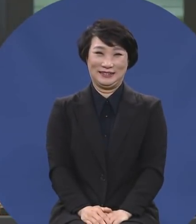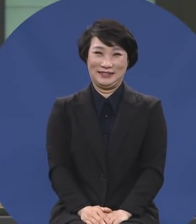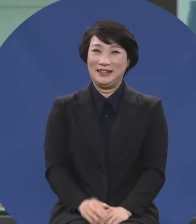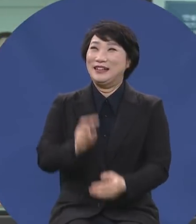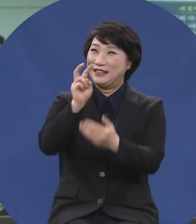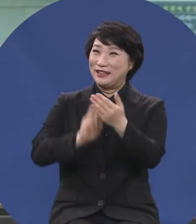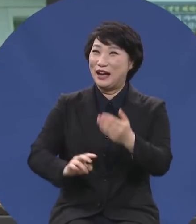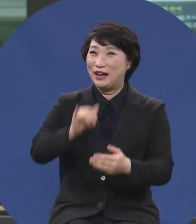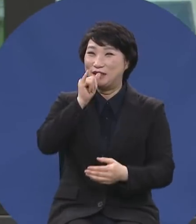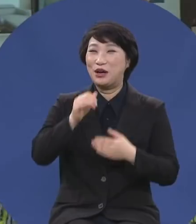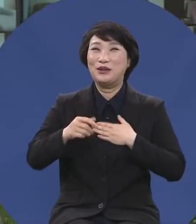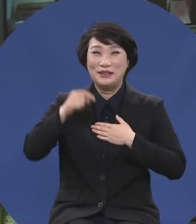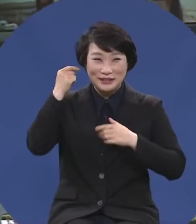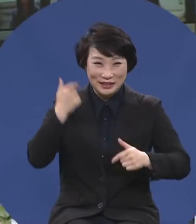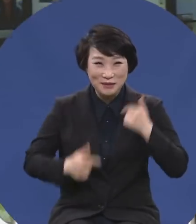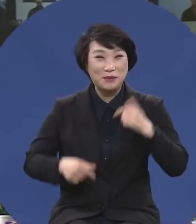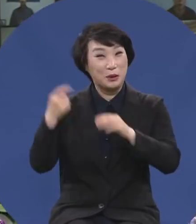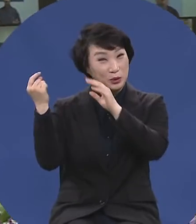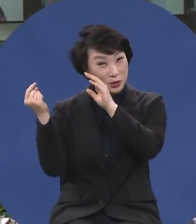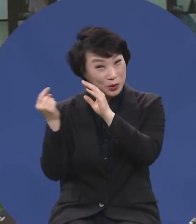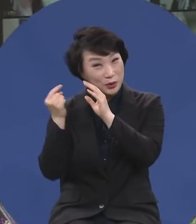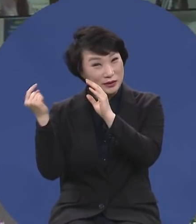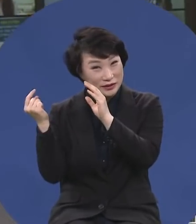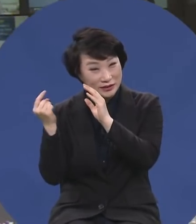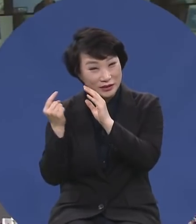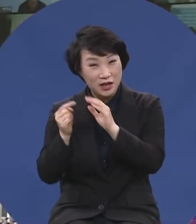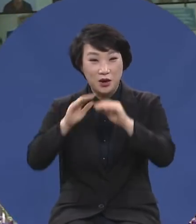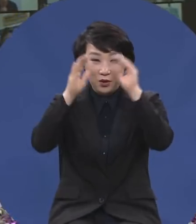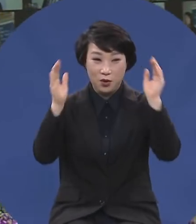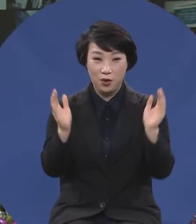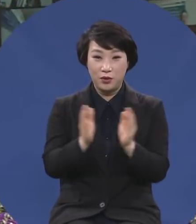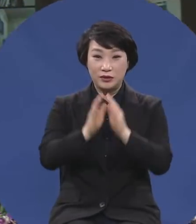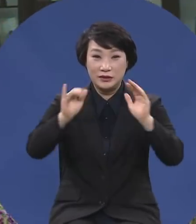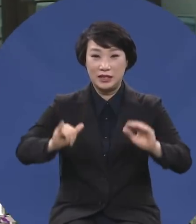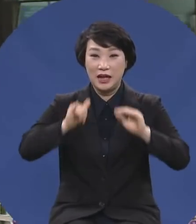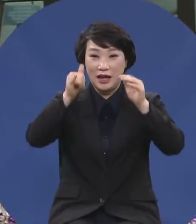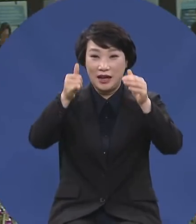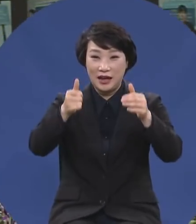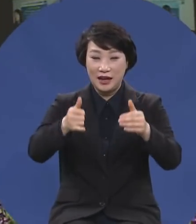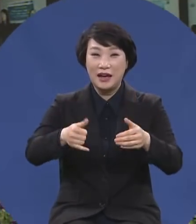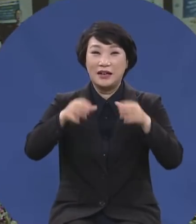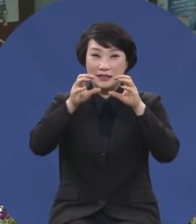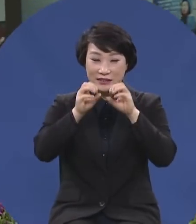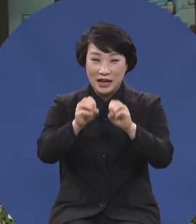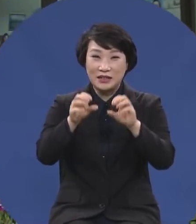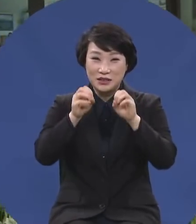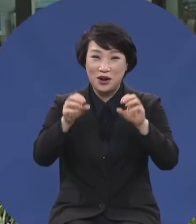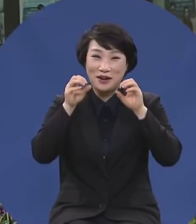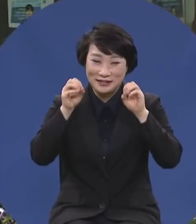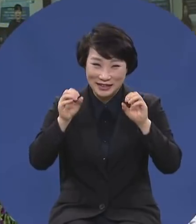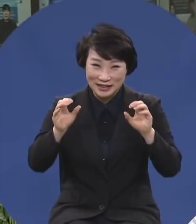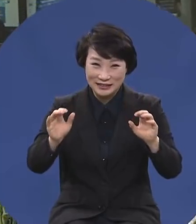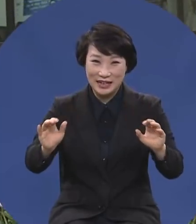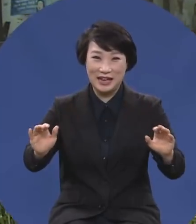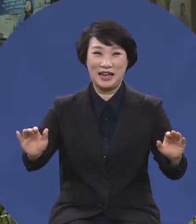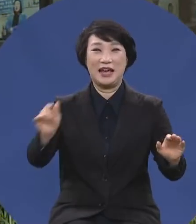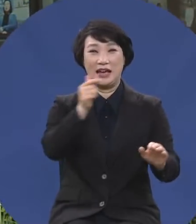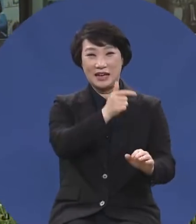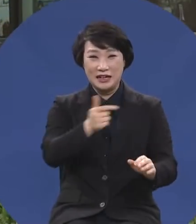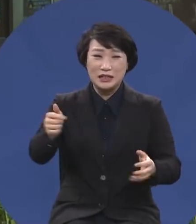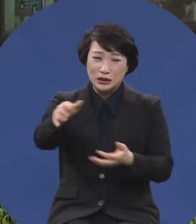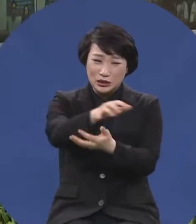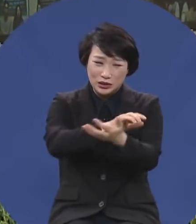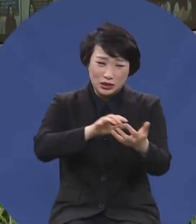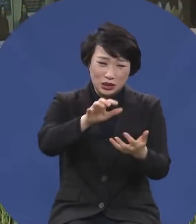이 기쁜 소식을 온 세상